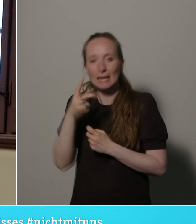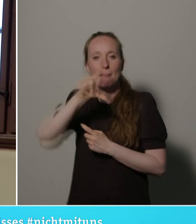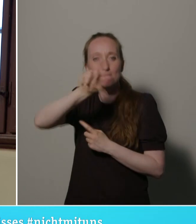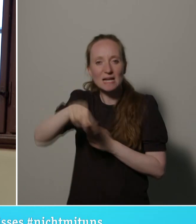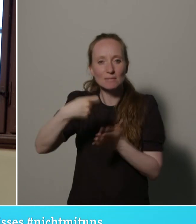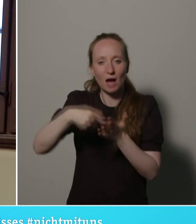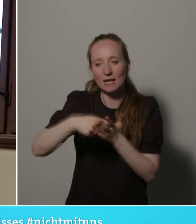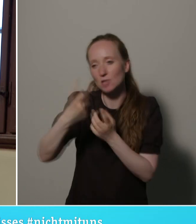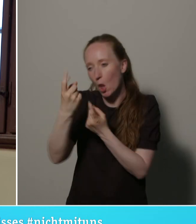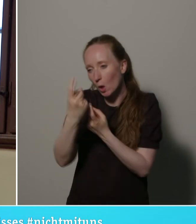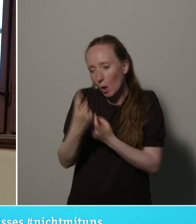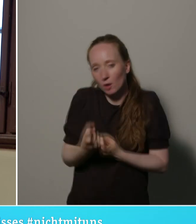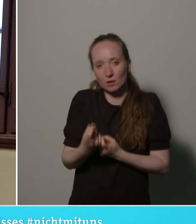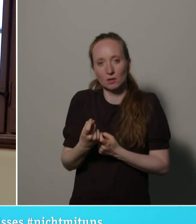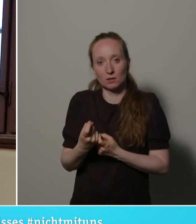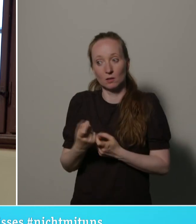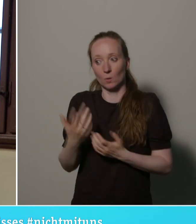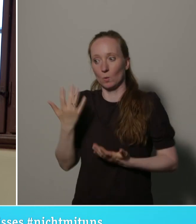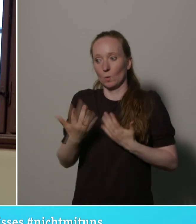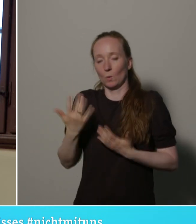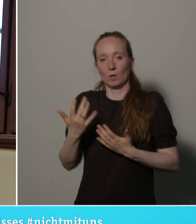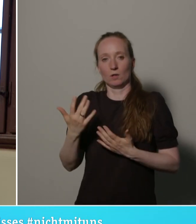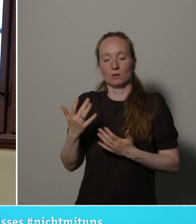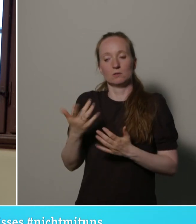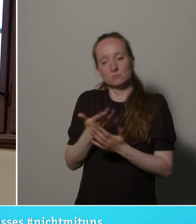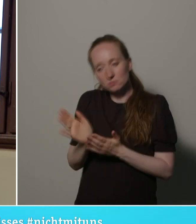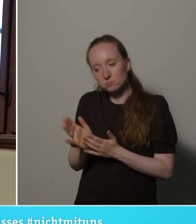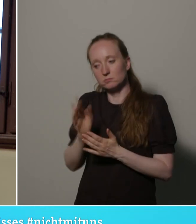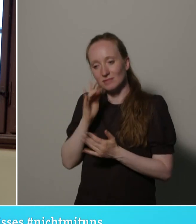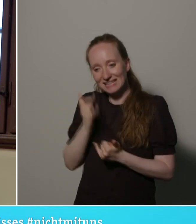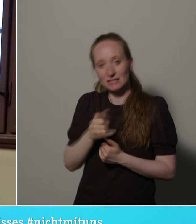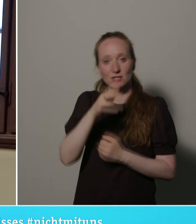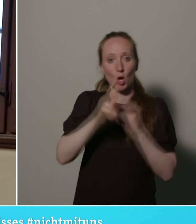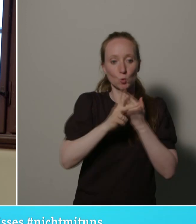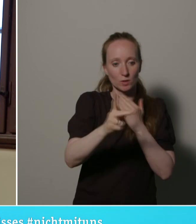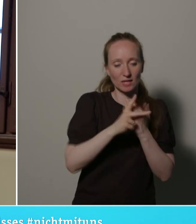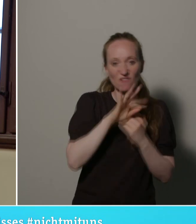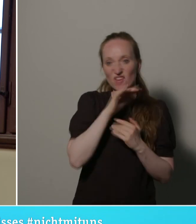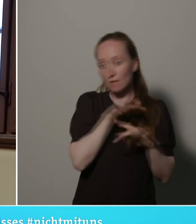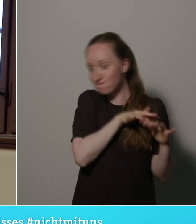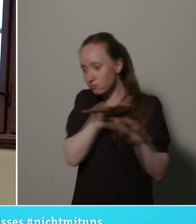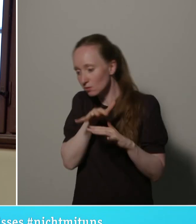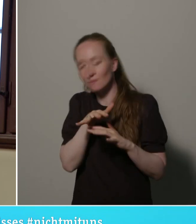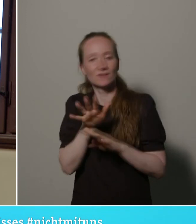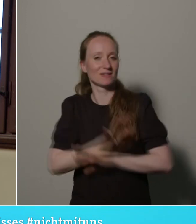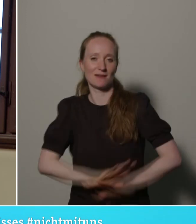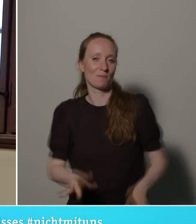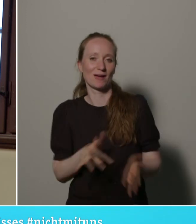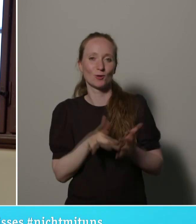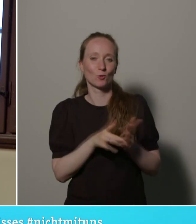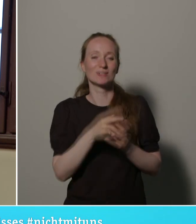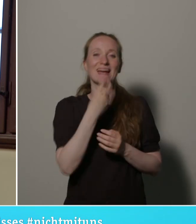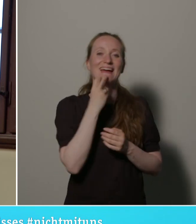werben, dass der Zulauf zu denen eben deutlich, deutlich geringer ist, weil es die gedeckelten Preise